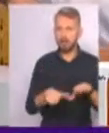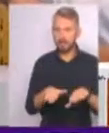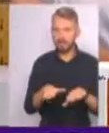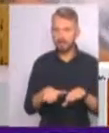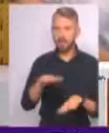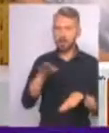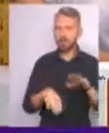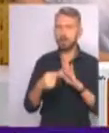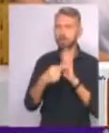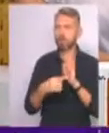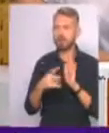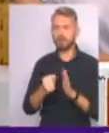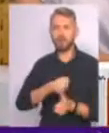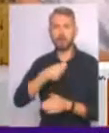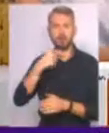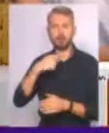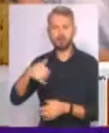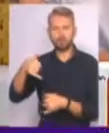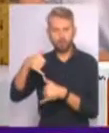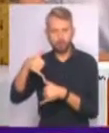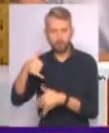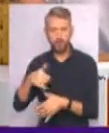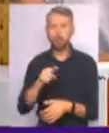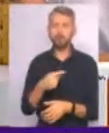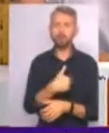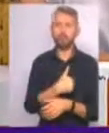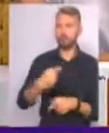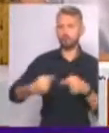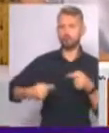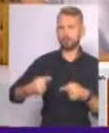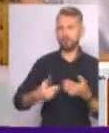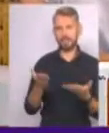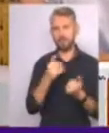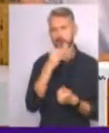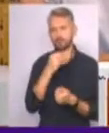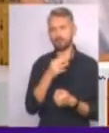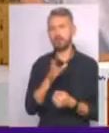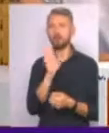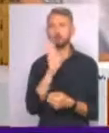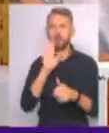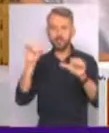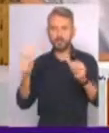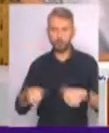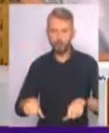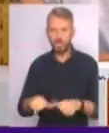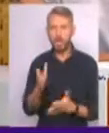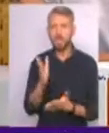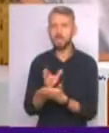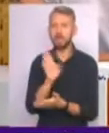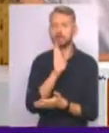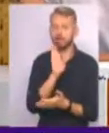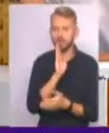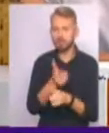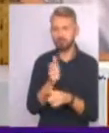Масу на зріст. Я чому хочу з вами посперечатись? Скажімо, давайте візьмемо жіночу фігуру. Знаєте ж, є жінки